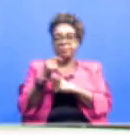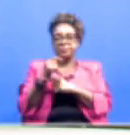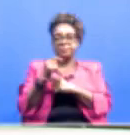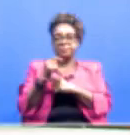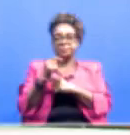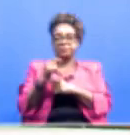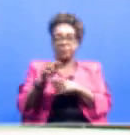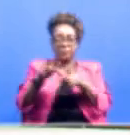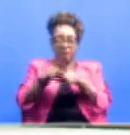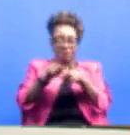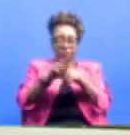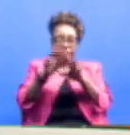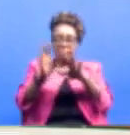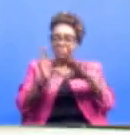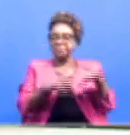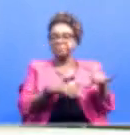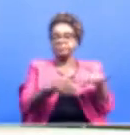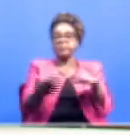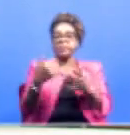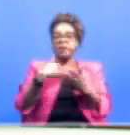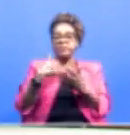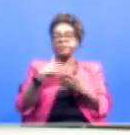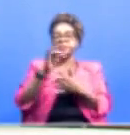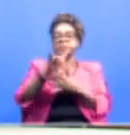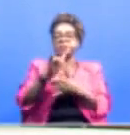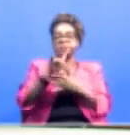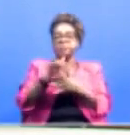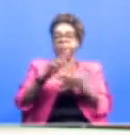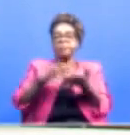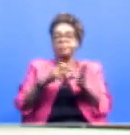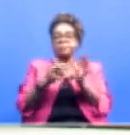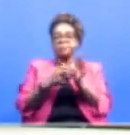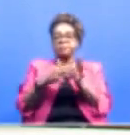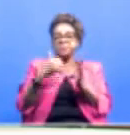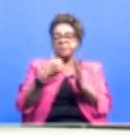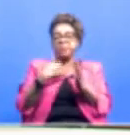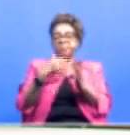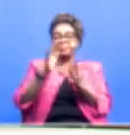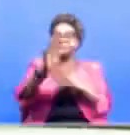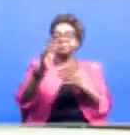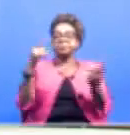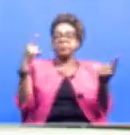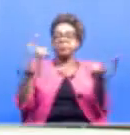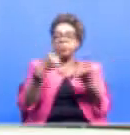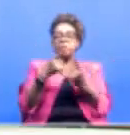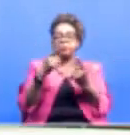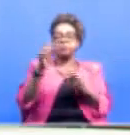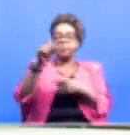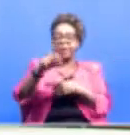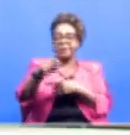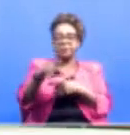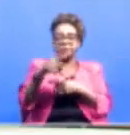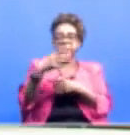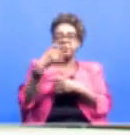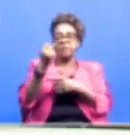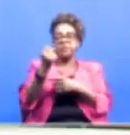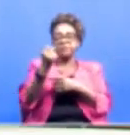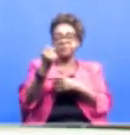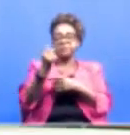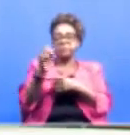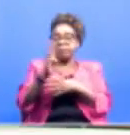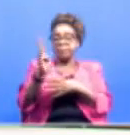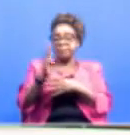Na tukiachana na hayo tuangalie haya mtazamaji ambapo katika juhudi za kufanikisha azma yake ya kupanda miti bilioni 15 kufikia mwaka